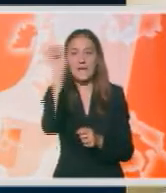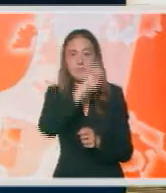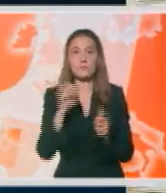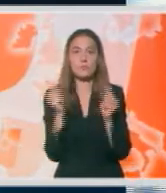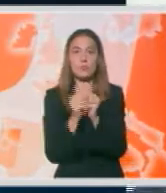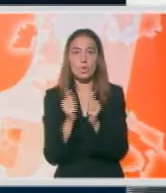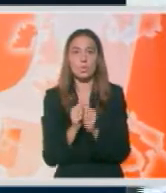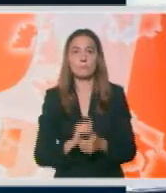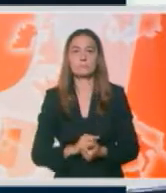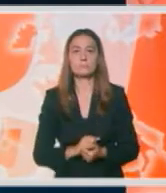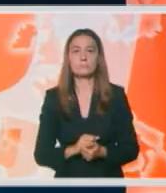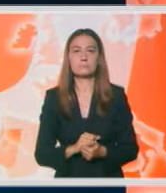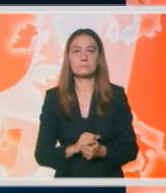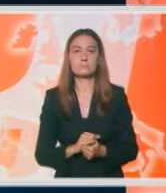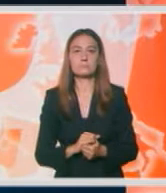unijom.